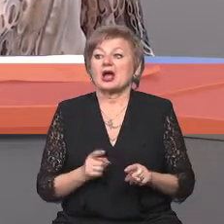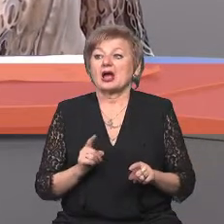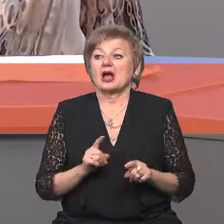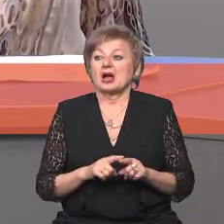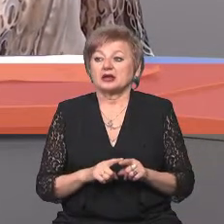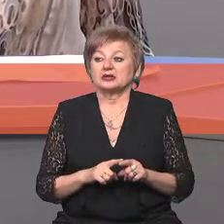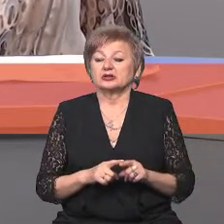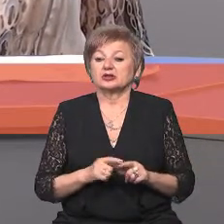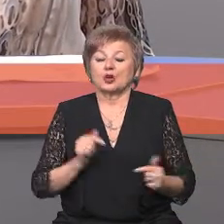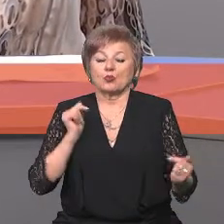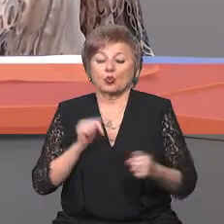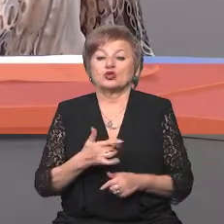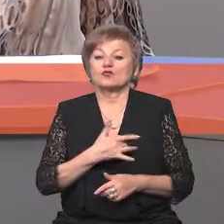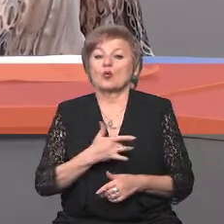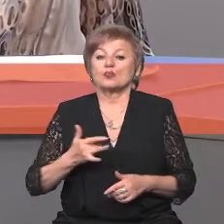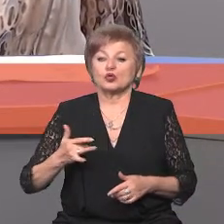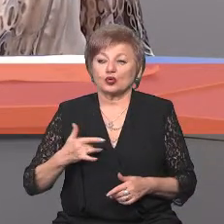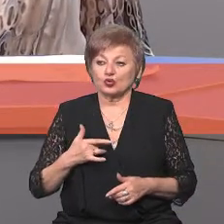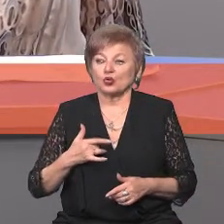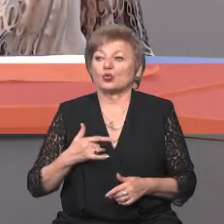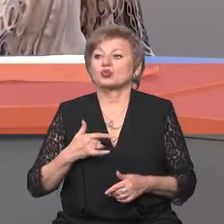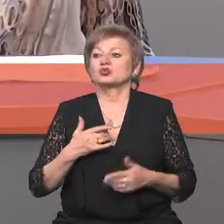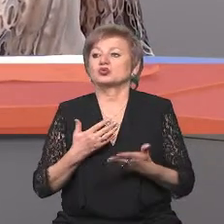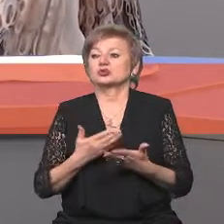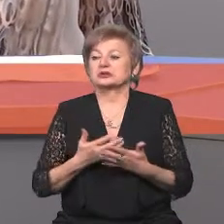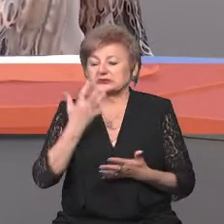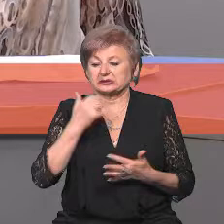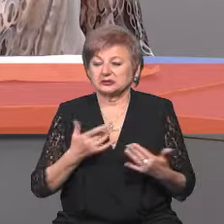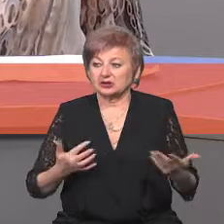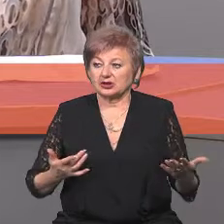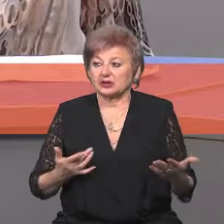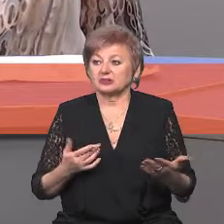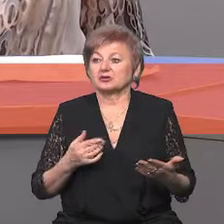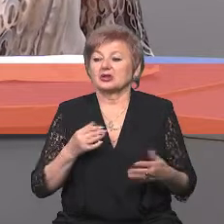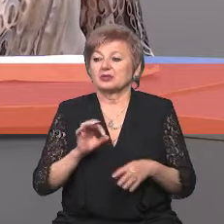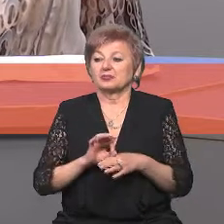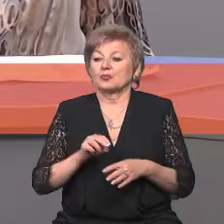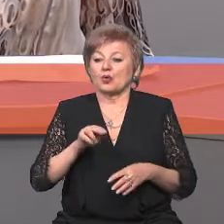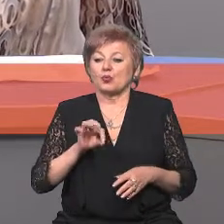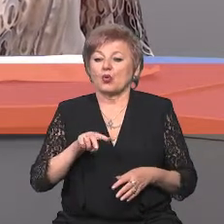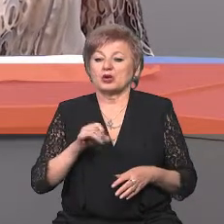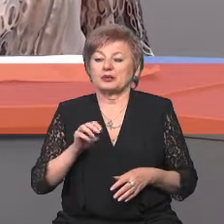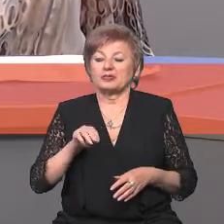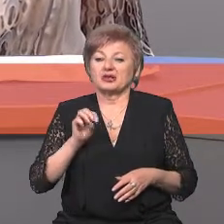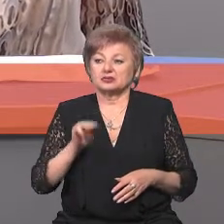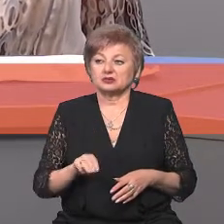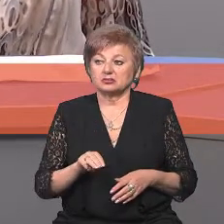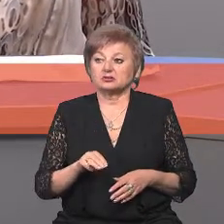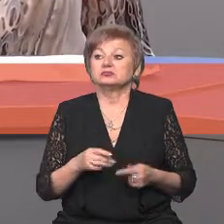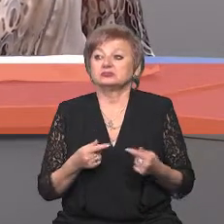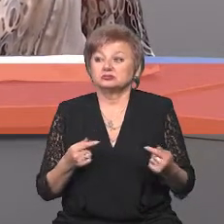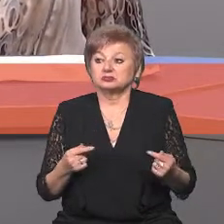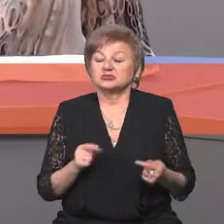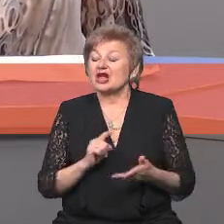щеплення проти туберкульозу, дифтерії, правцю, кашлюку, поліоміеліту та кору. Ці щеплення